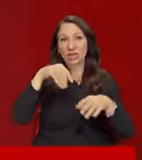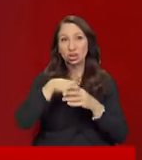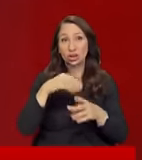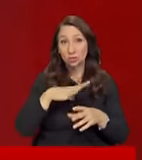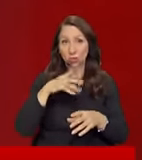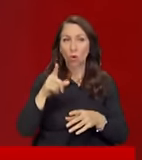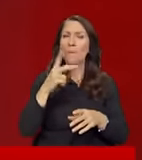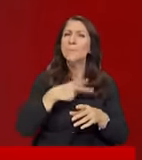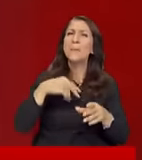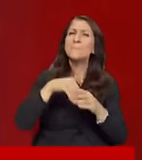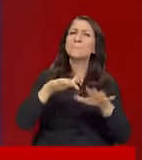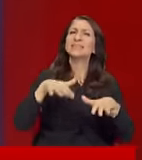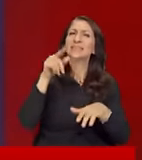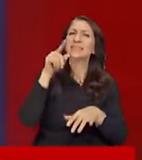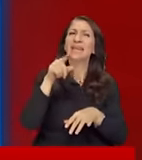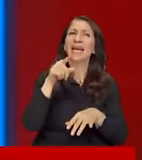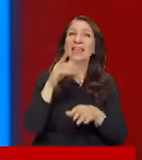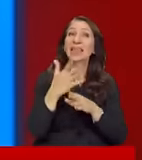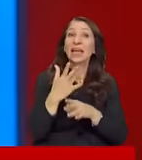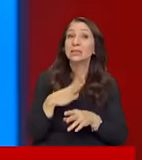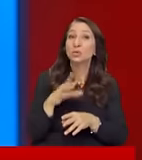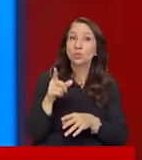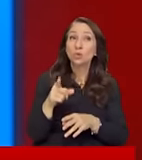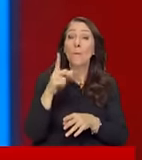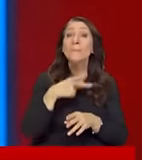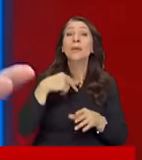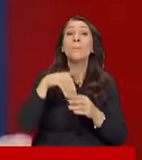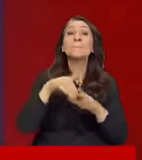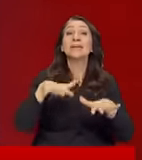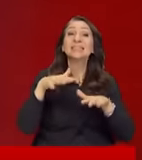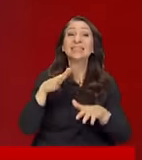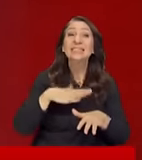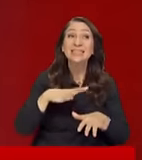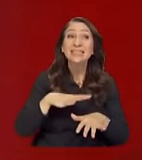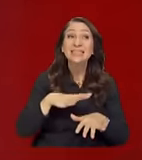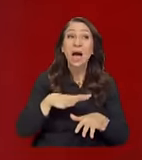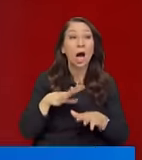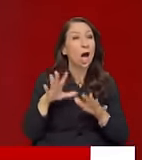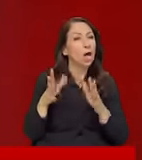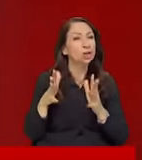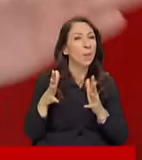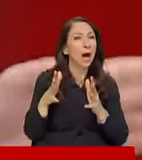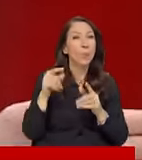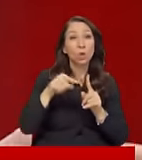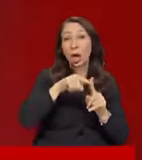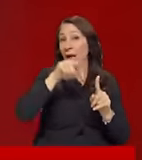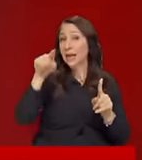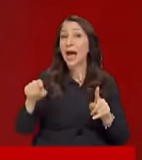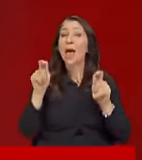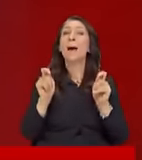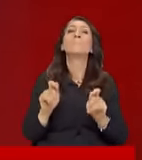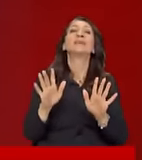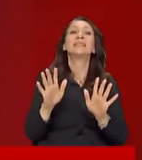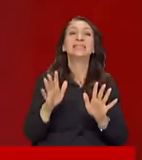istiyorsunuz. Şimdi o belediye meclisini neden istiyorsunuz? O belediye meclisini istediğinizde acaba bugüne kadar